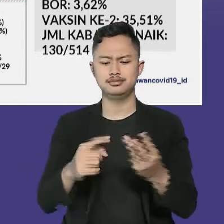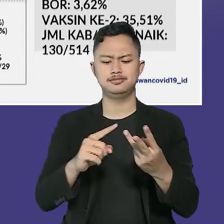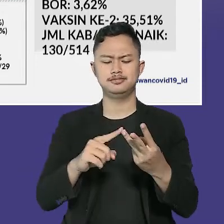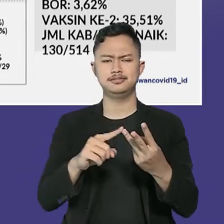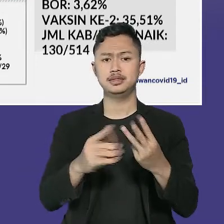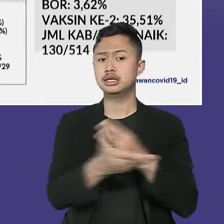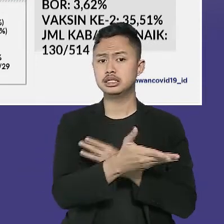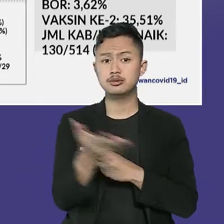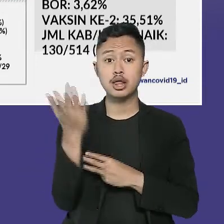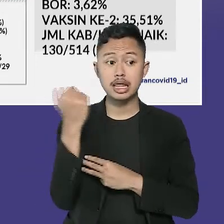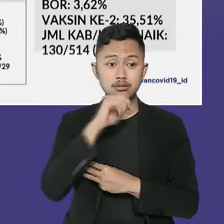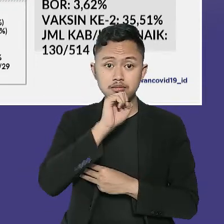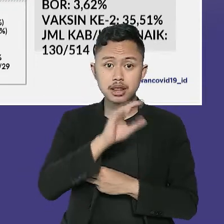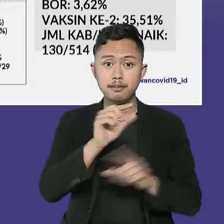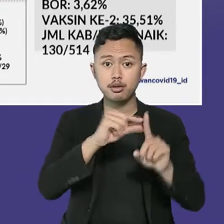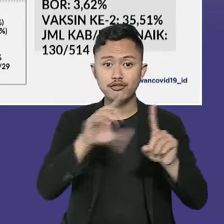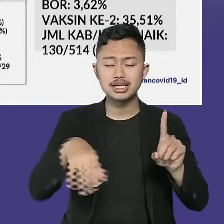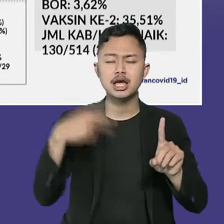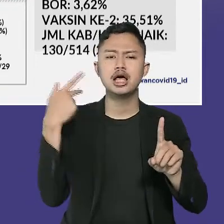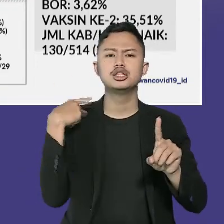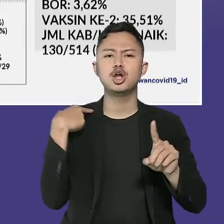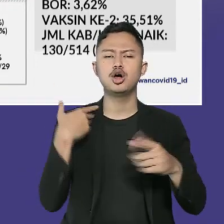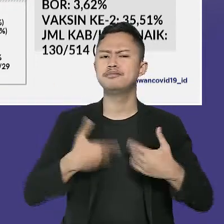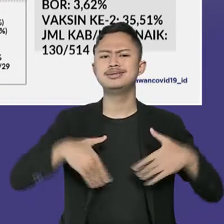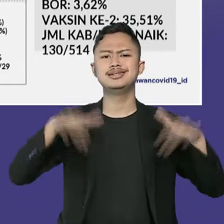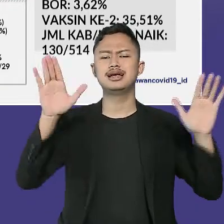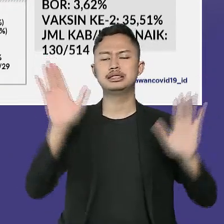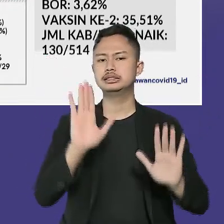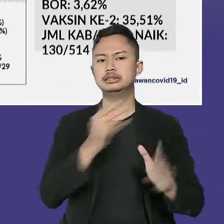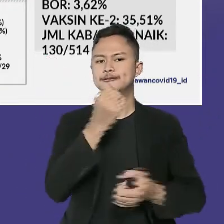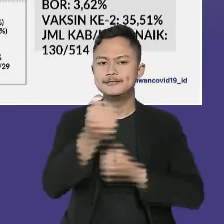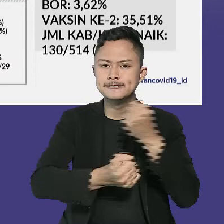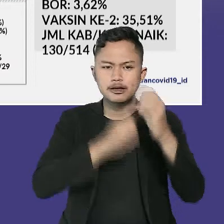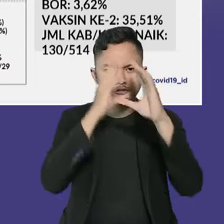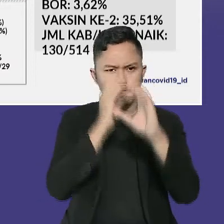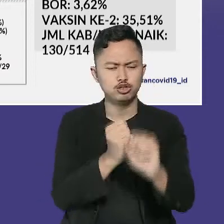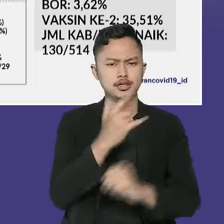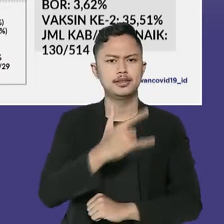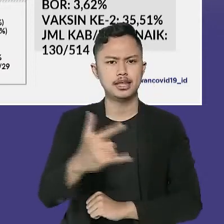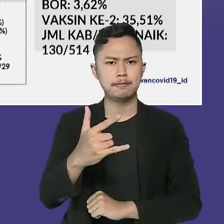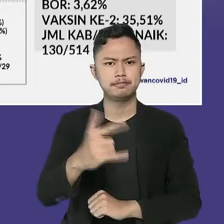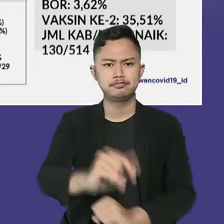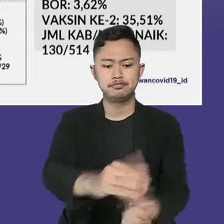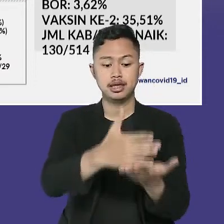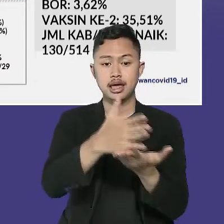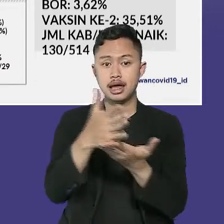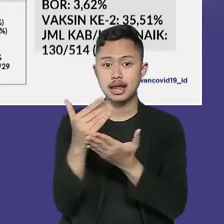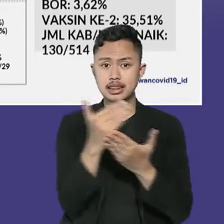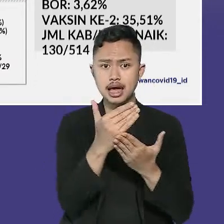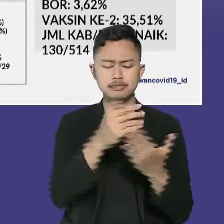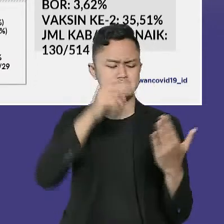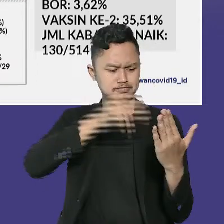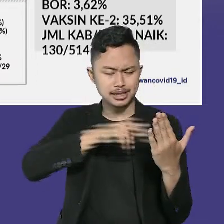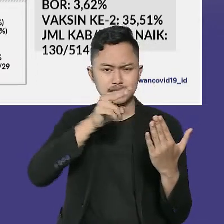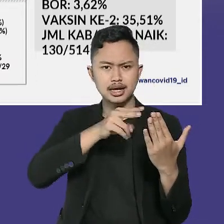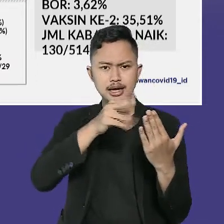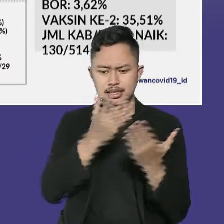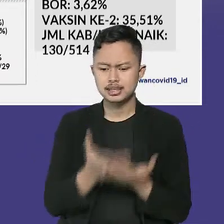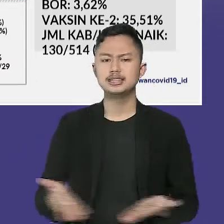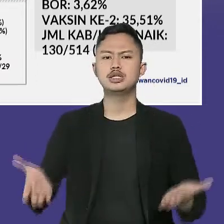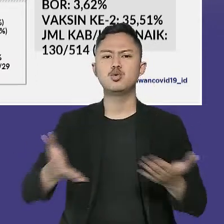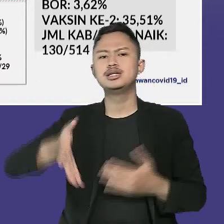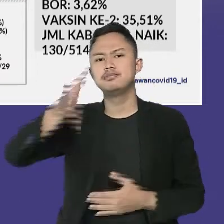saya sebutkan, untuk tidak lengah di tengah kondisi yang terkendali ini. Membaca data dan memahami situasi